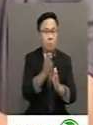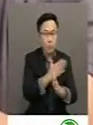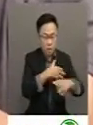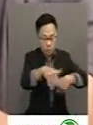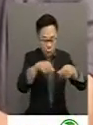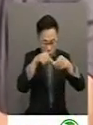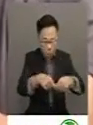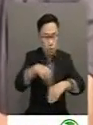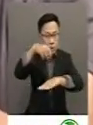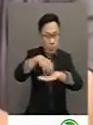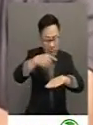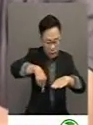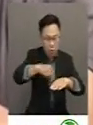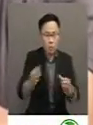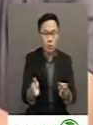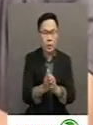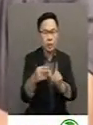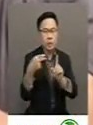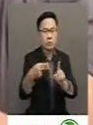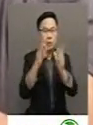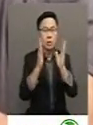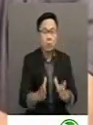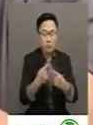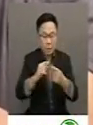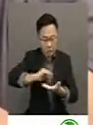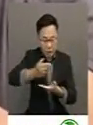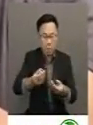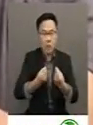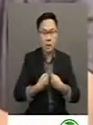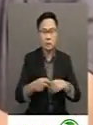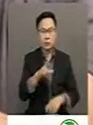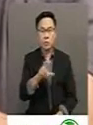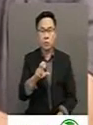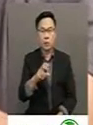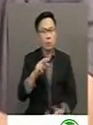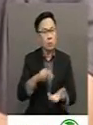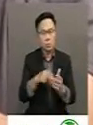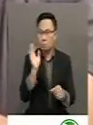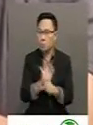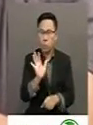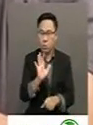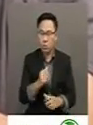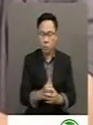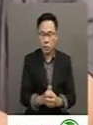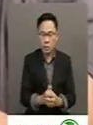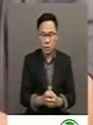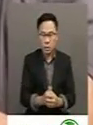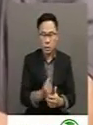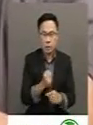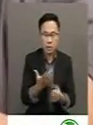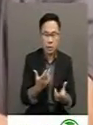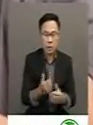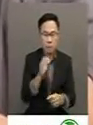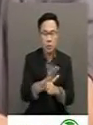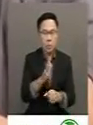วัดที่อยู่ภายในวัดเนี่ยประมาณ10,000 คนแต่ท่านส่งมาเพียง300 กล่องคือต้องไปละลายน้